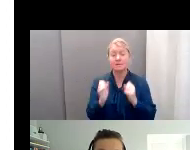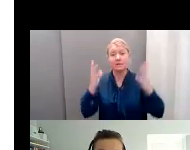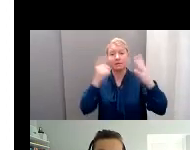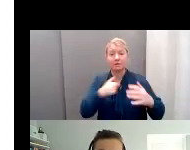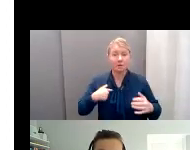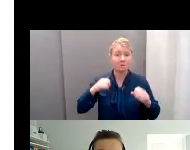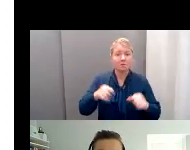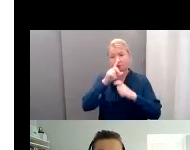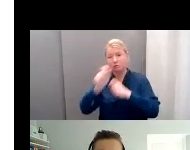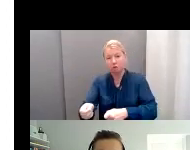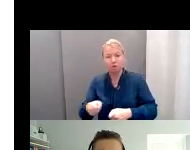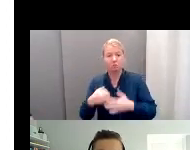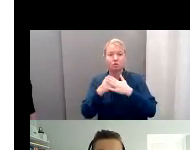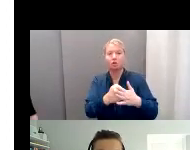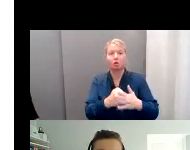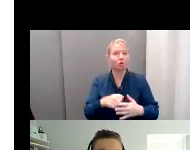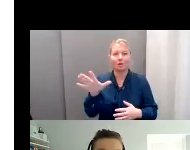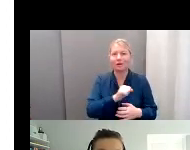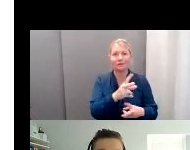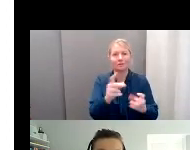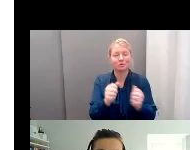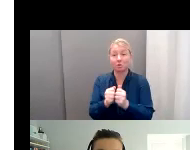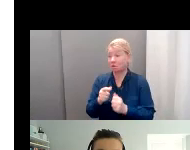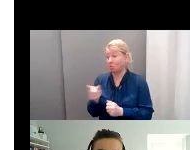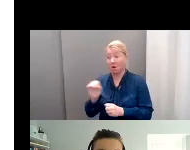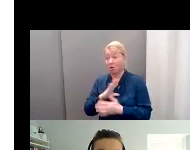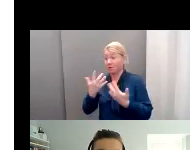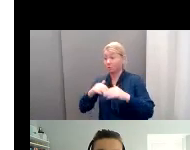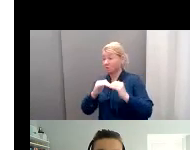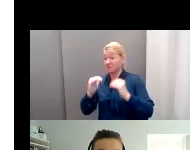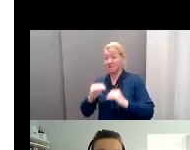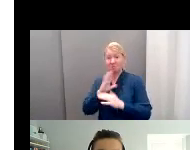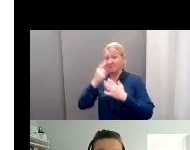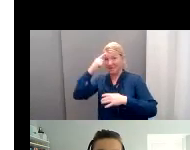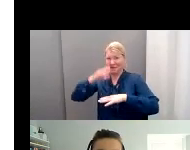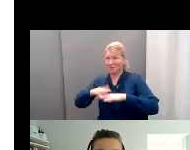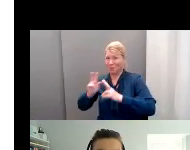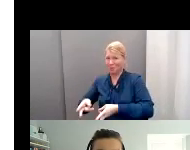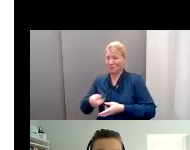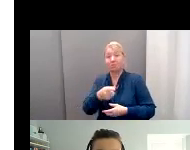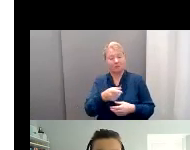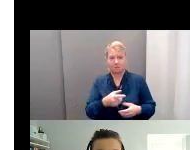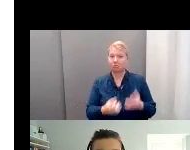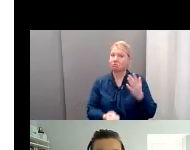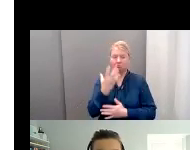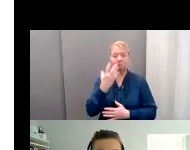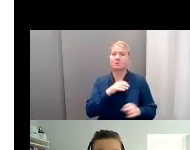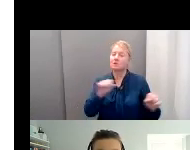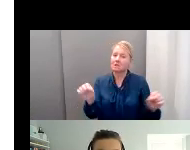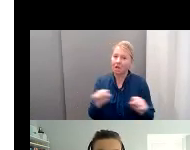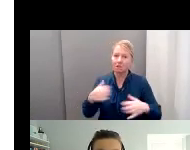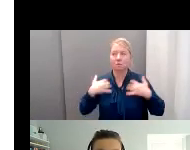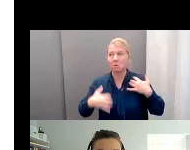utan funktionsnedsättning inte behöver bry sig om. Det kan lätt bli en oro eller stress. Det finns ofta väldigt